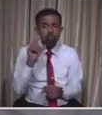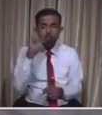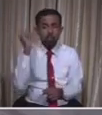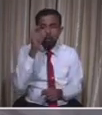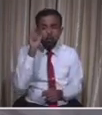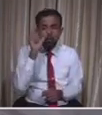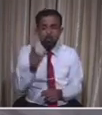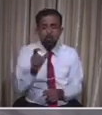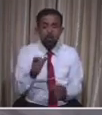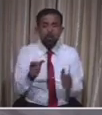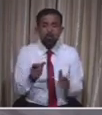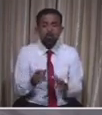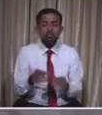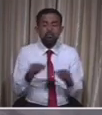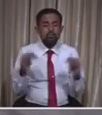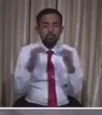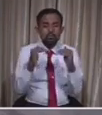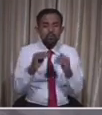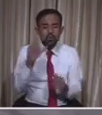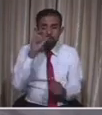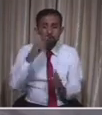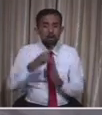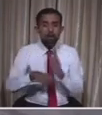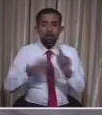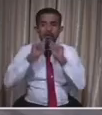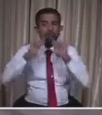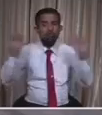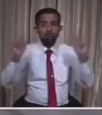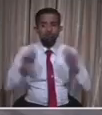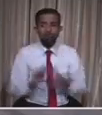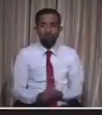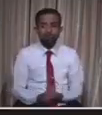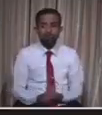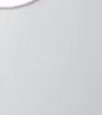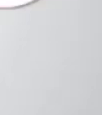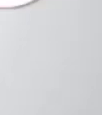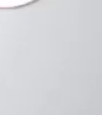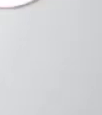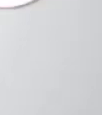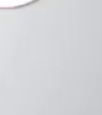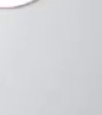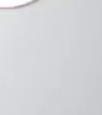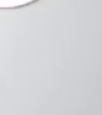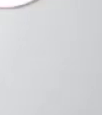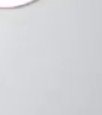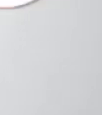බලලා ඒ පත් වීම සර්වසාධාරණයිද කියලා මේ රටට කියන්න ගරු කතානායකතුමනි.